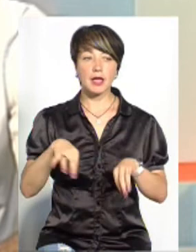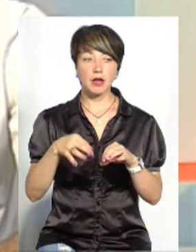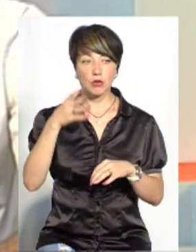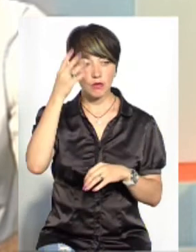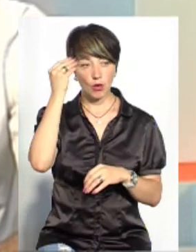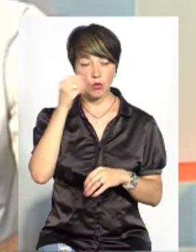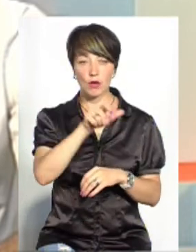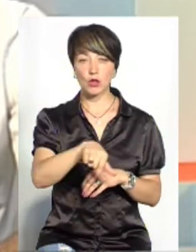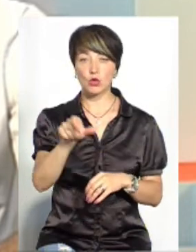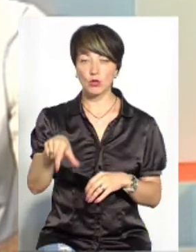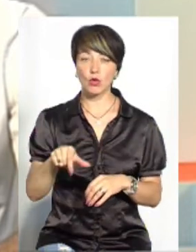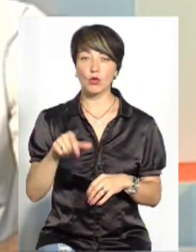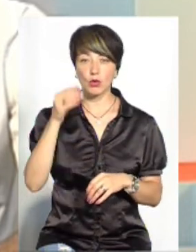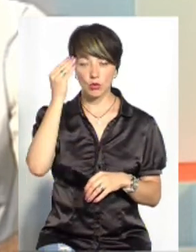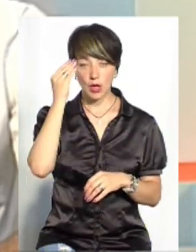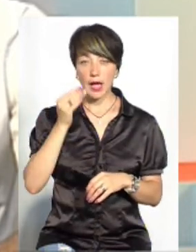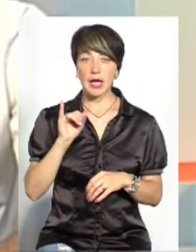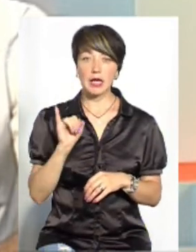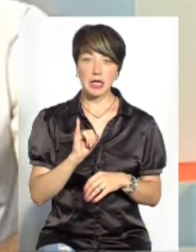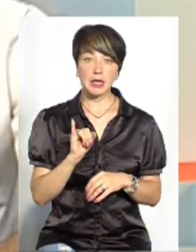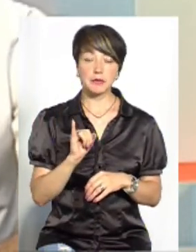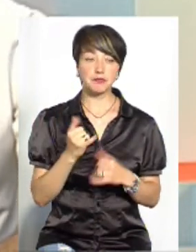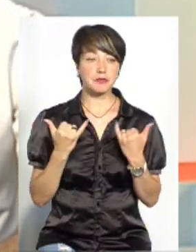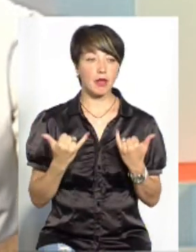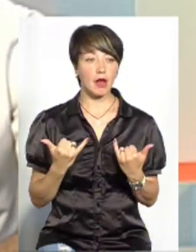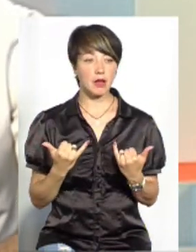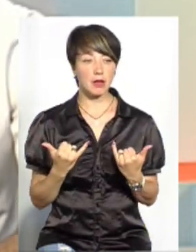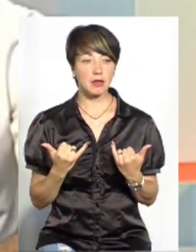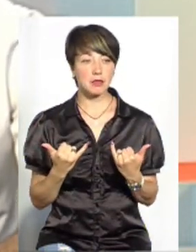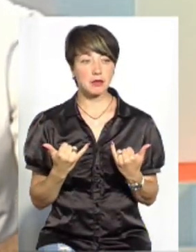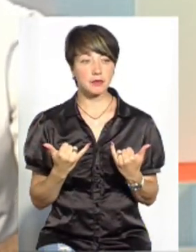враховували думку людей. І наразі